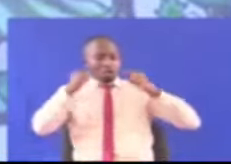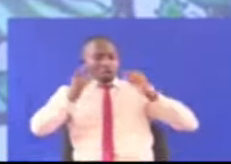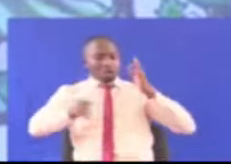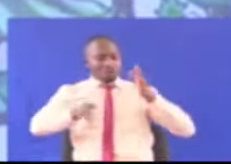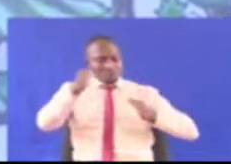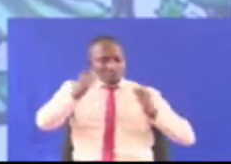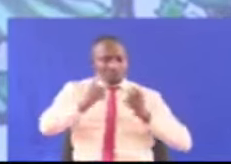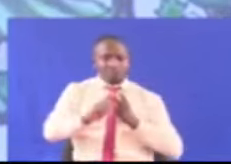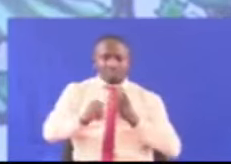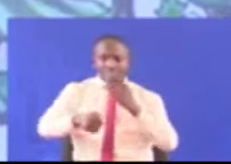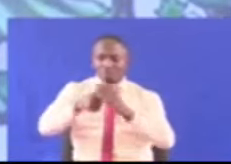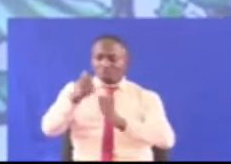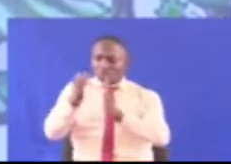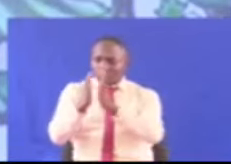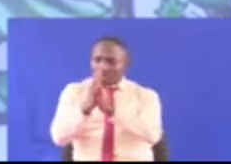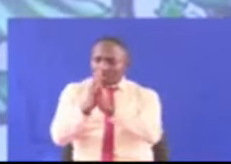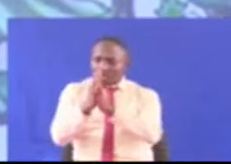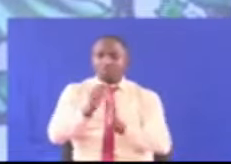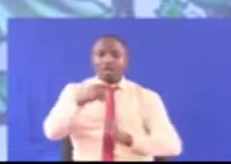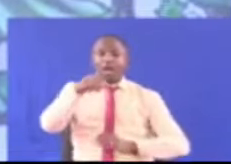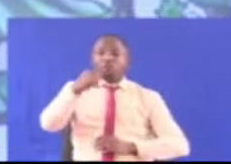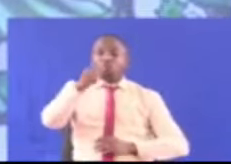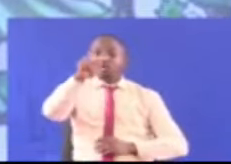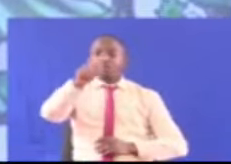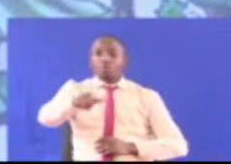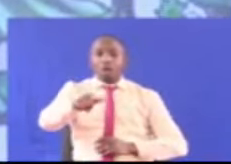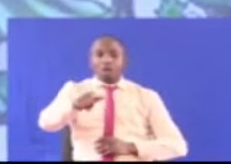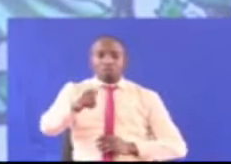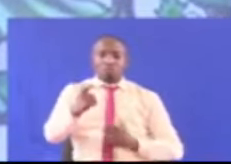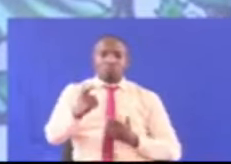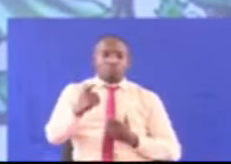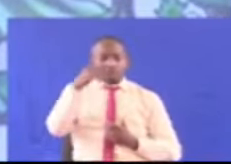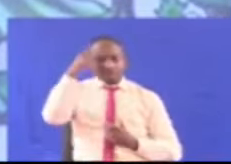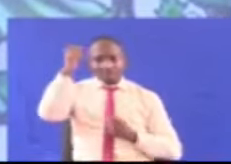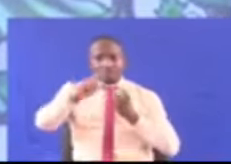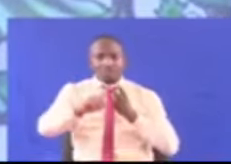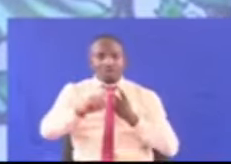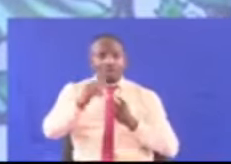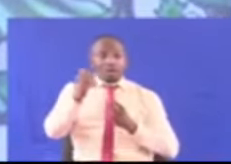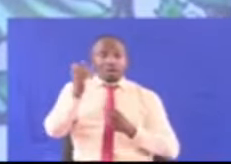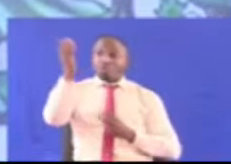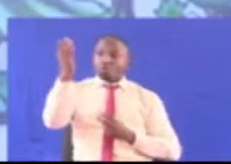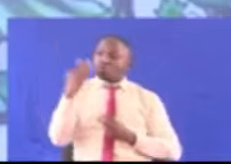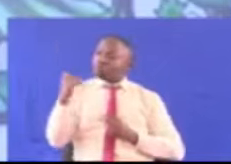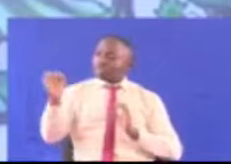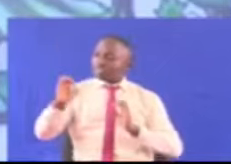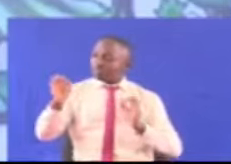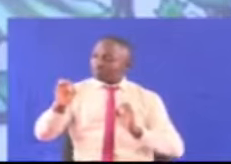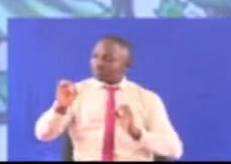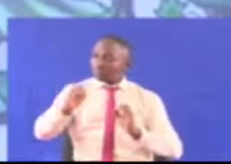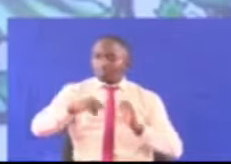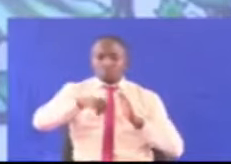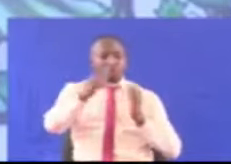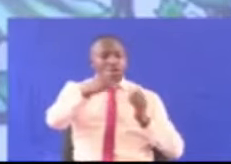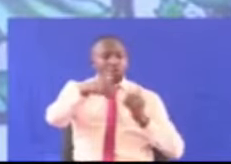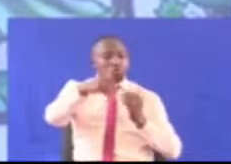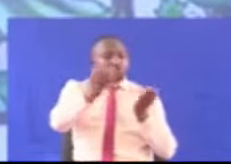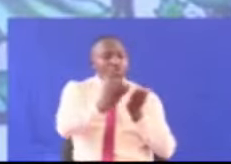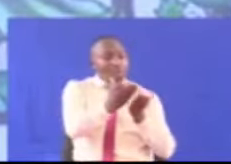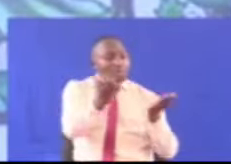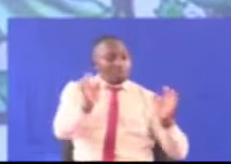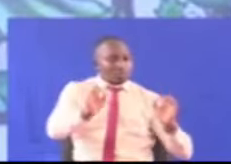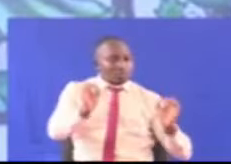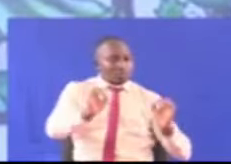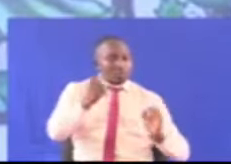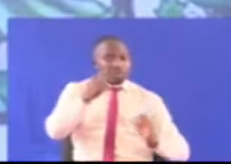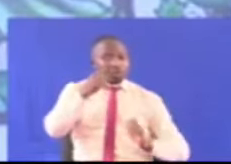basi ni kiongozi wa dini, kwa hivyo akizungumza kashajiita, hata kama hakuna mtu amemuita, hamna chuo chochote alichoenda,